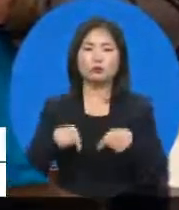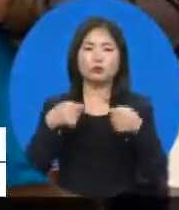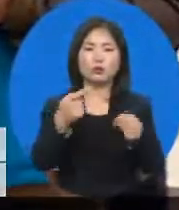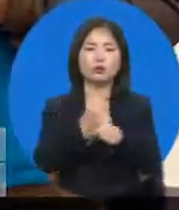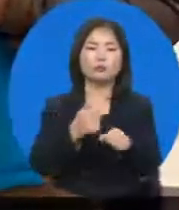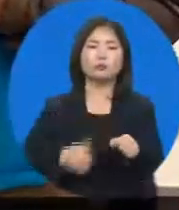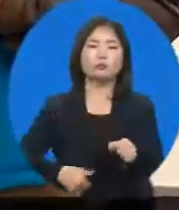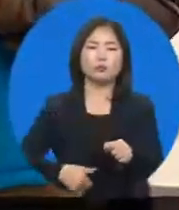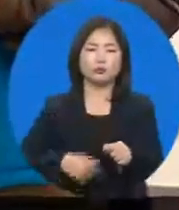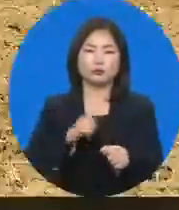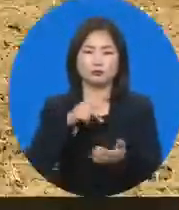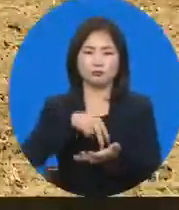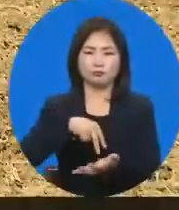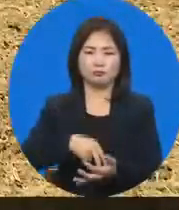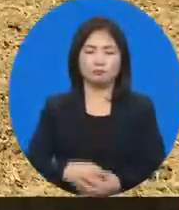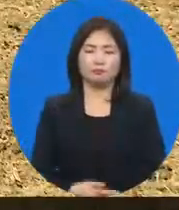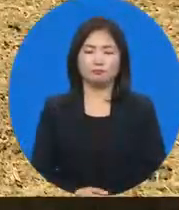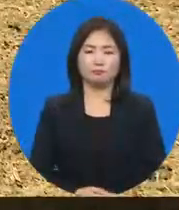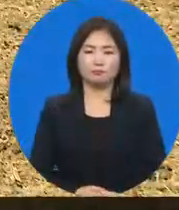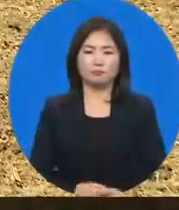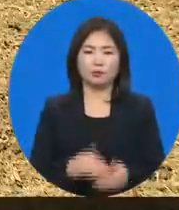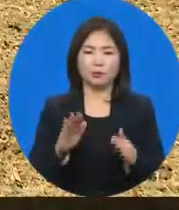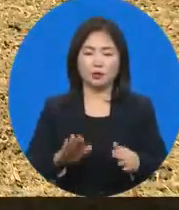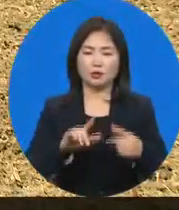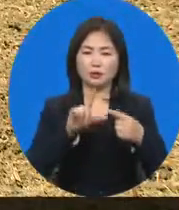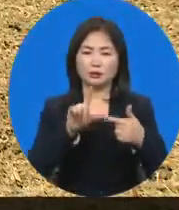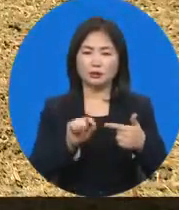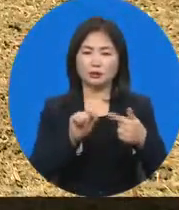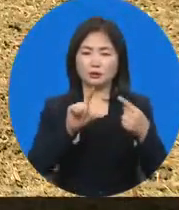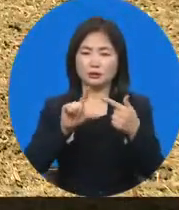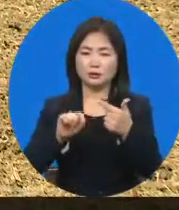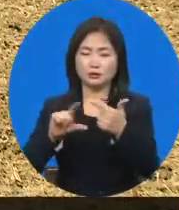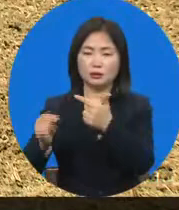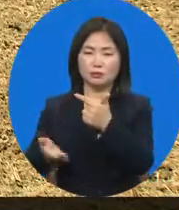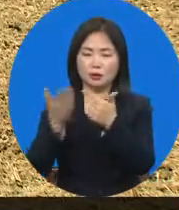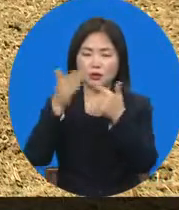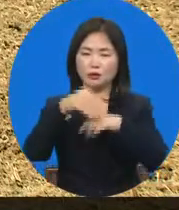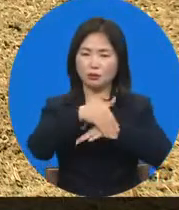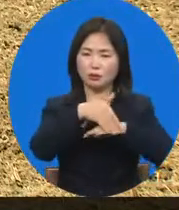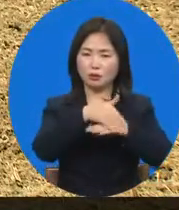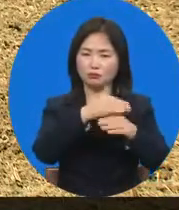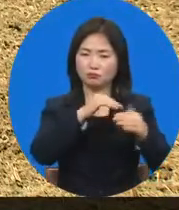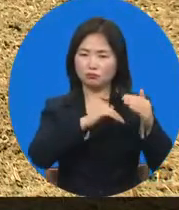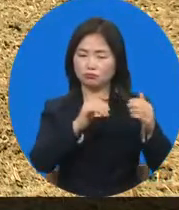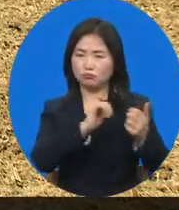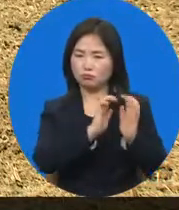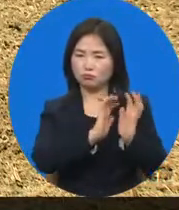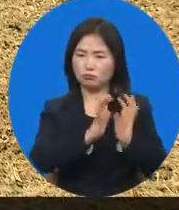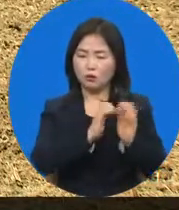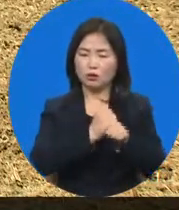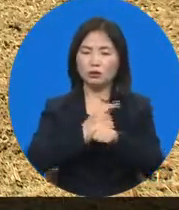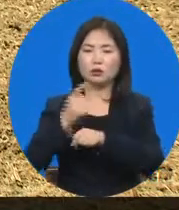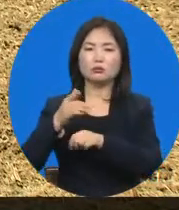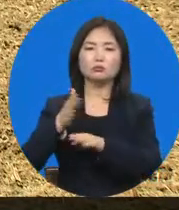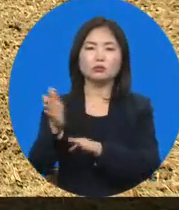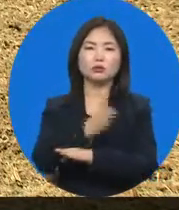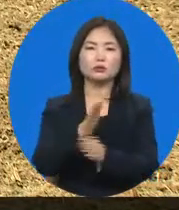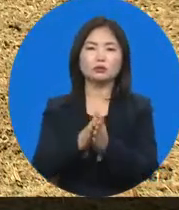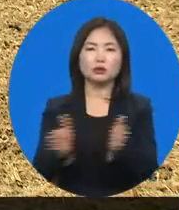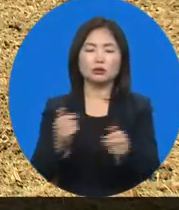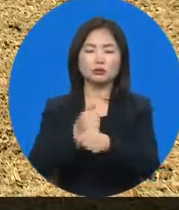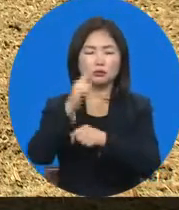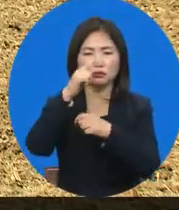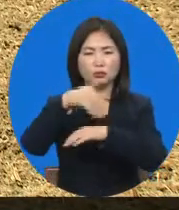한다는 입장입니다 올 3 관계까지 시행계획 을 만들고 내년부터 본격 시행 한다는 게 정부